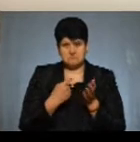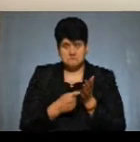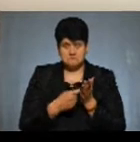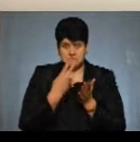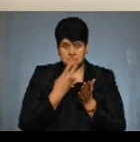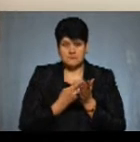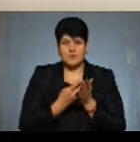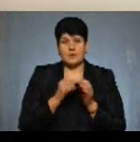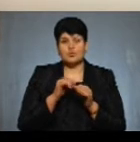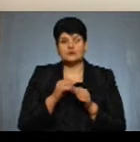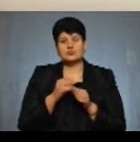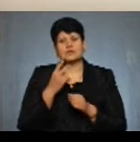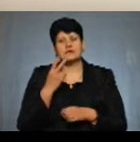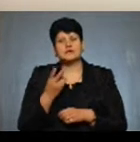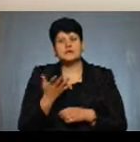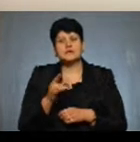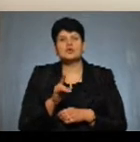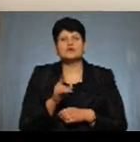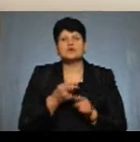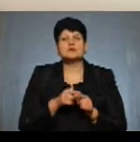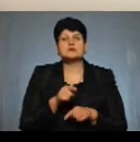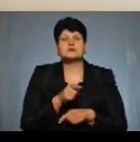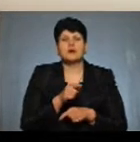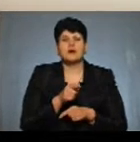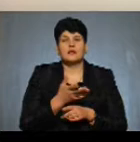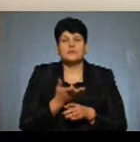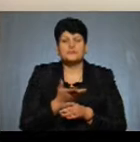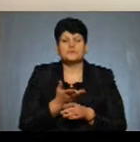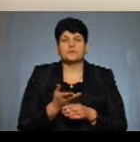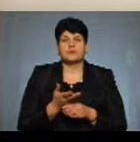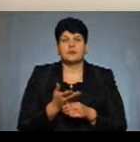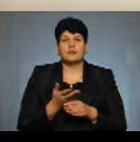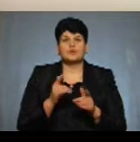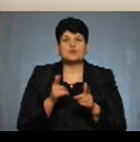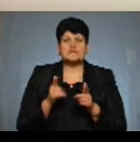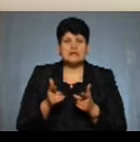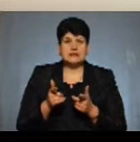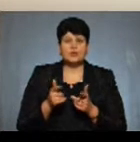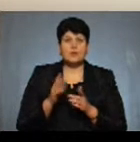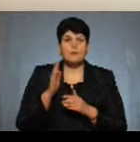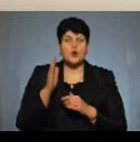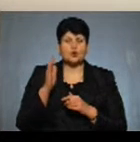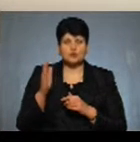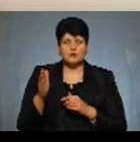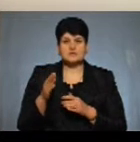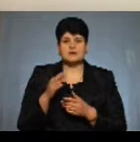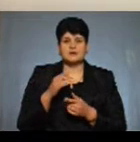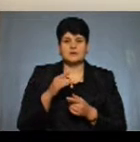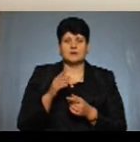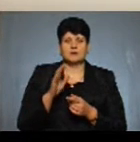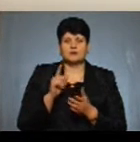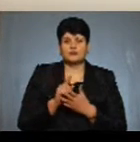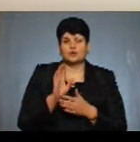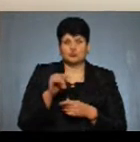можемо далі дивитися, що це і який це, тому що згідно прогнозів, має